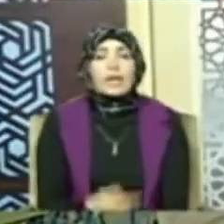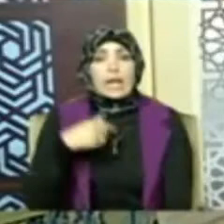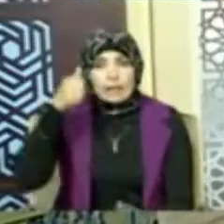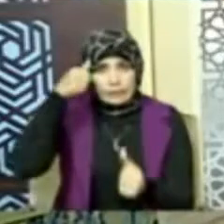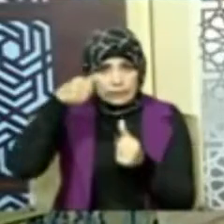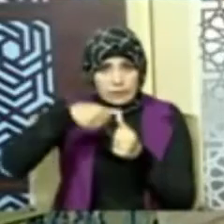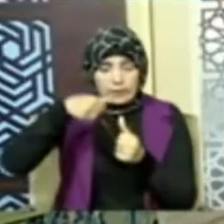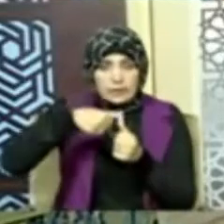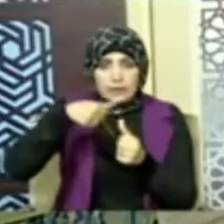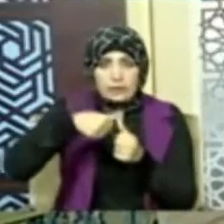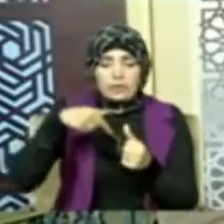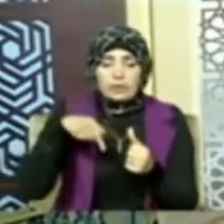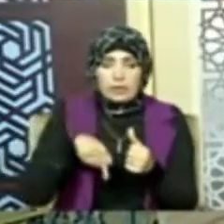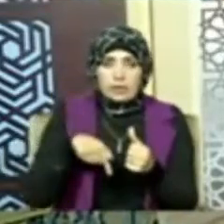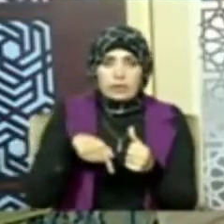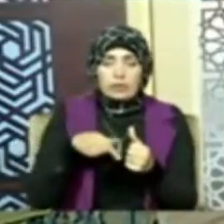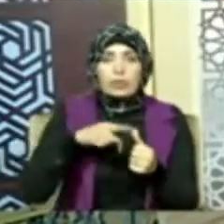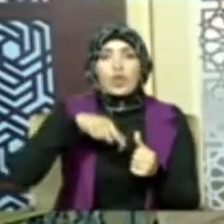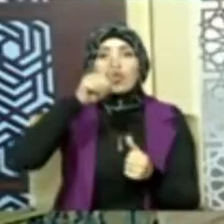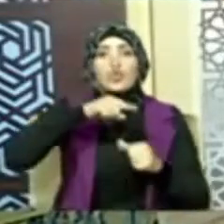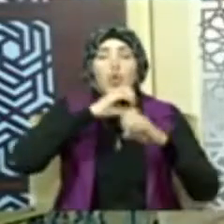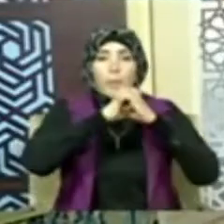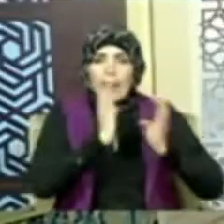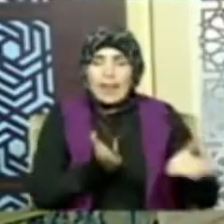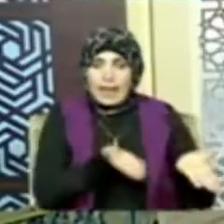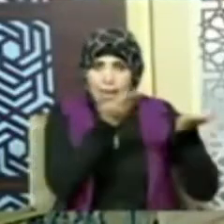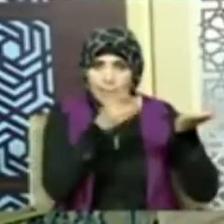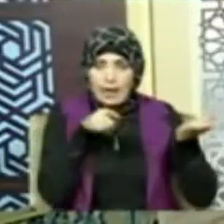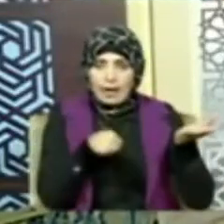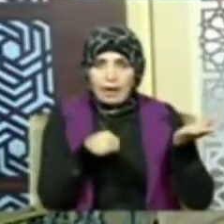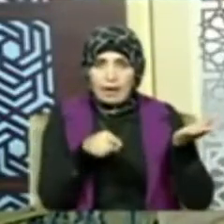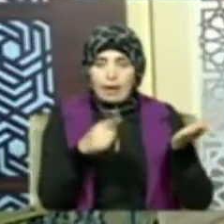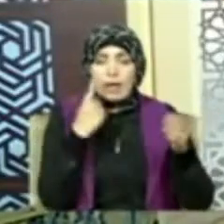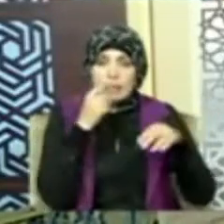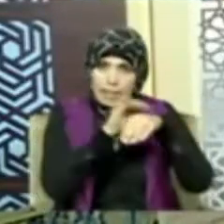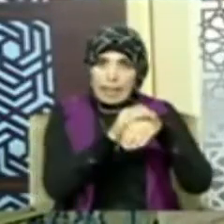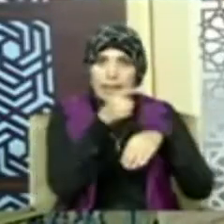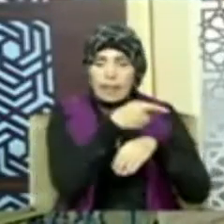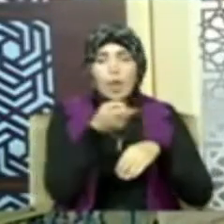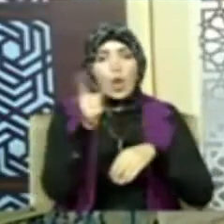فستذكرون يوم القيامة وفي القبر،